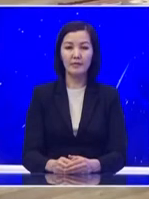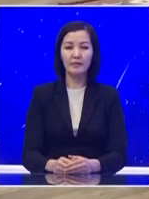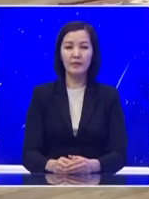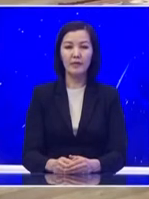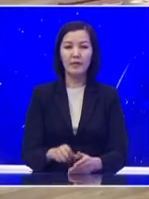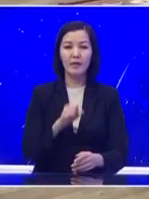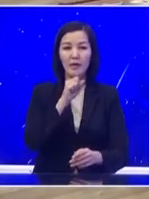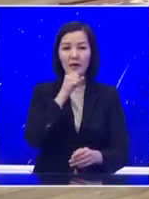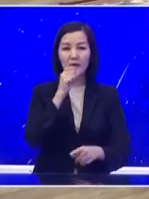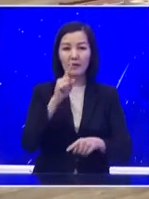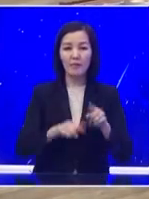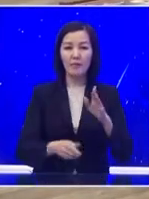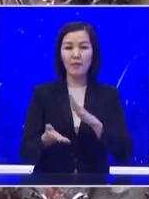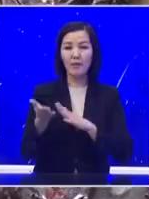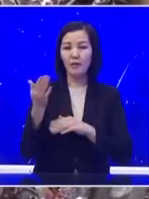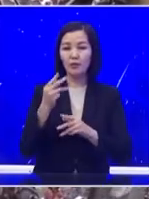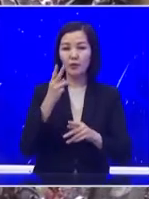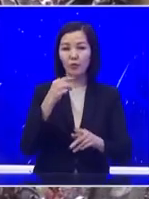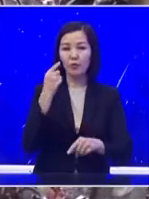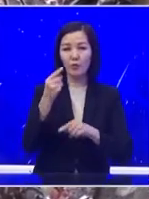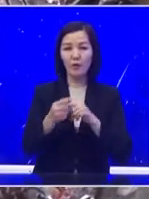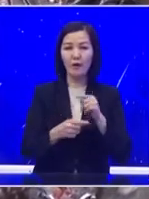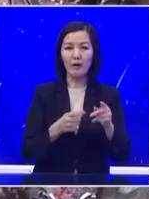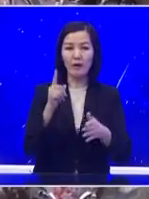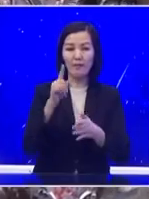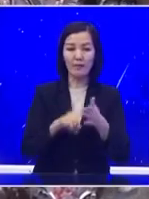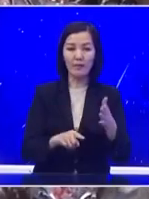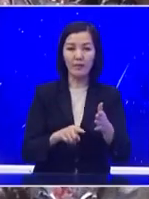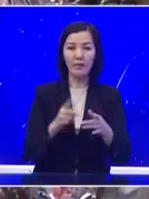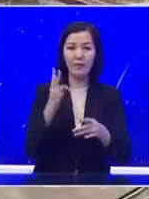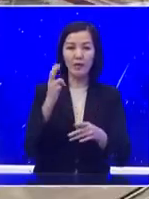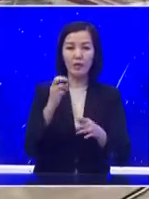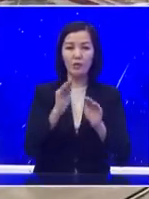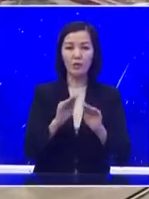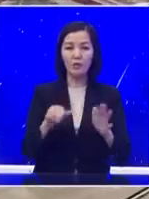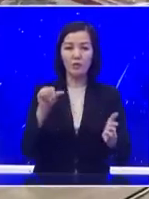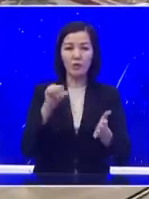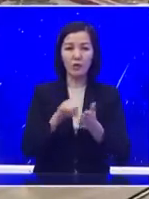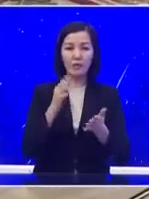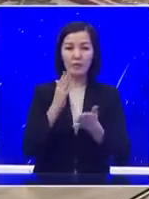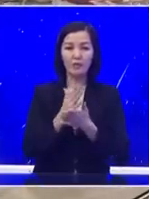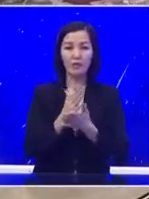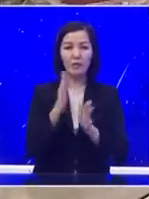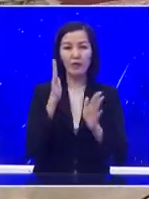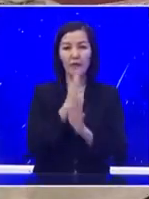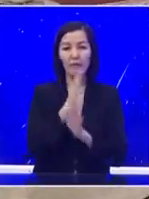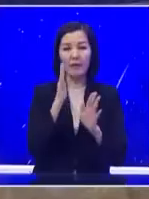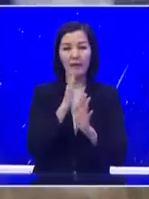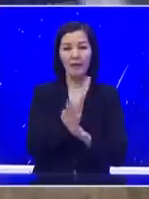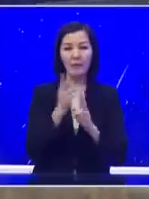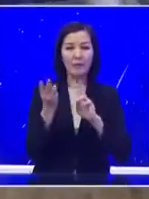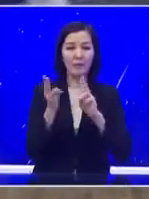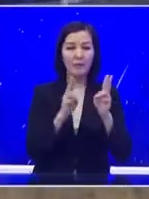Ата-баба дәстүрі ұрпаққа аманат бағдарламасы аясында ұйымдастырылған байқауға 200-ге жуық оқушы қатысып отыр. Олар табиғат бейнесінде би